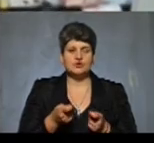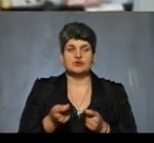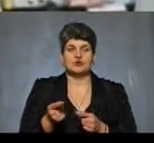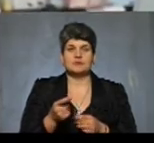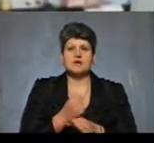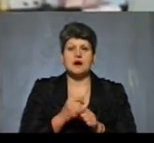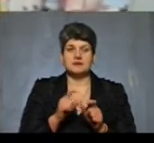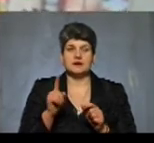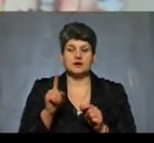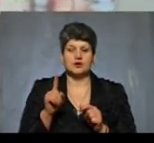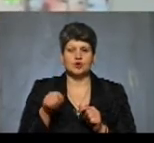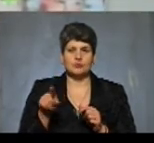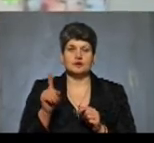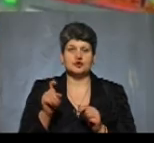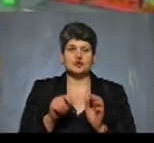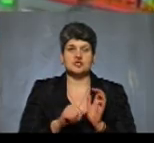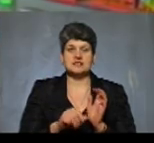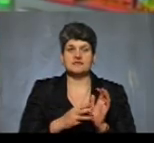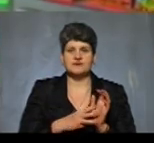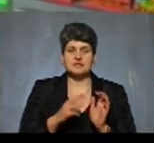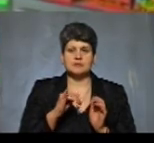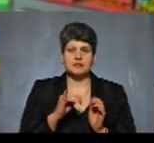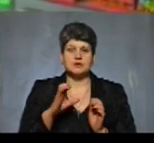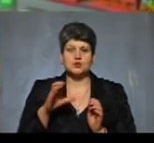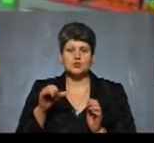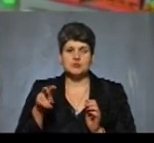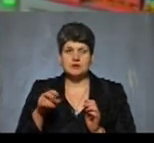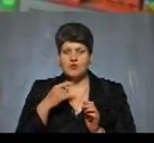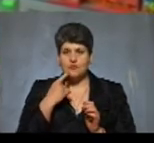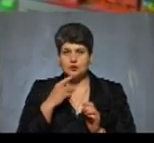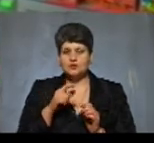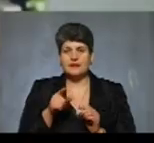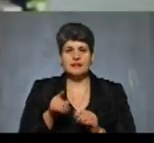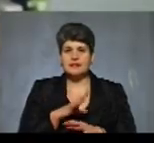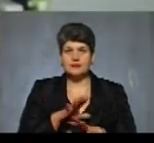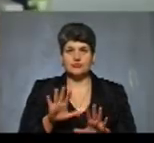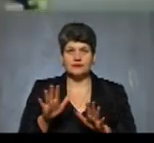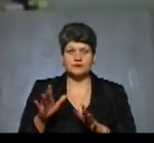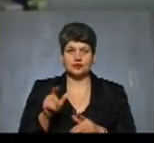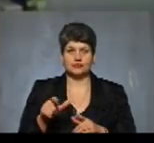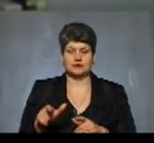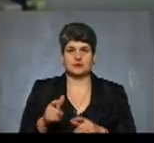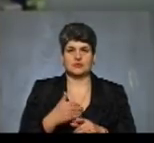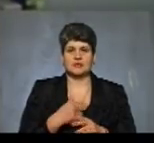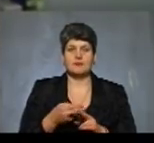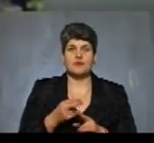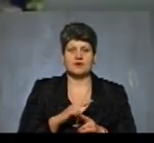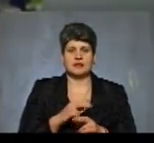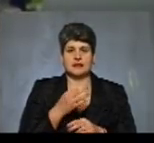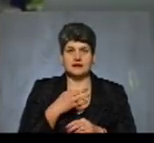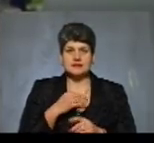168 Ірина Сусла каже, у неї не було випадків, щоб люди хотіли повернути ліки. Ми здійснюємо відпуст згідно